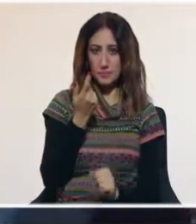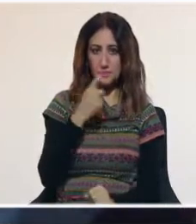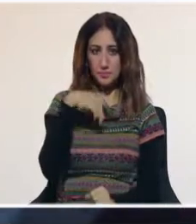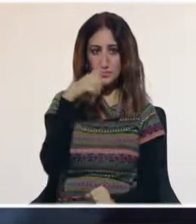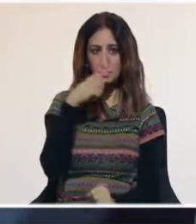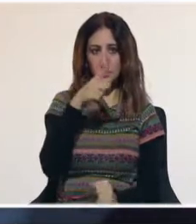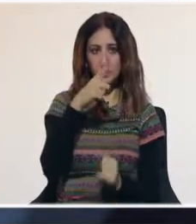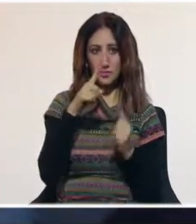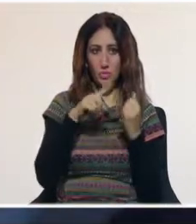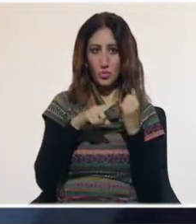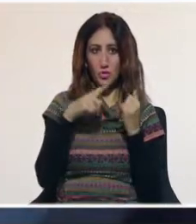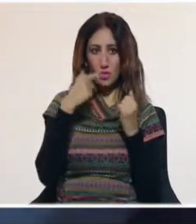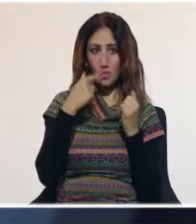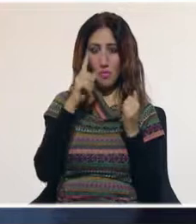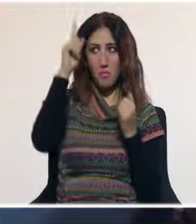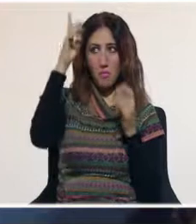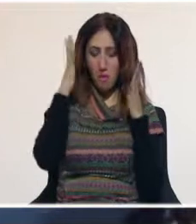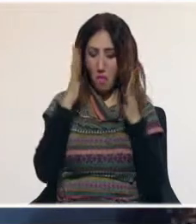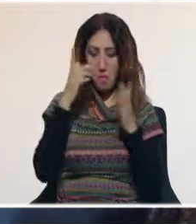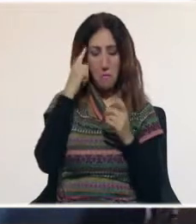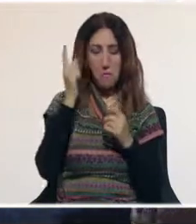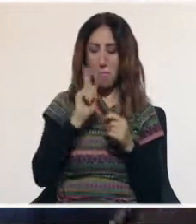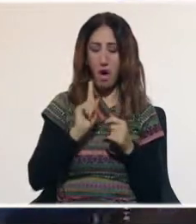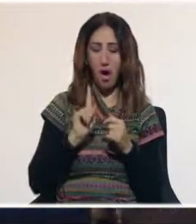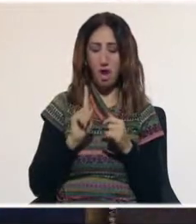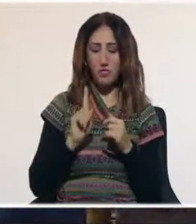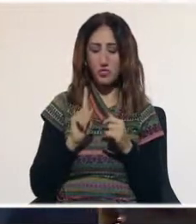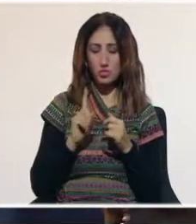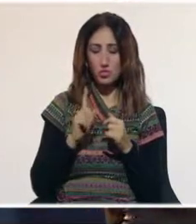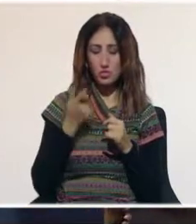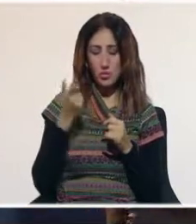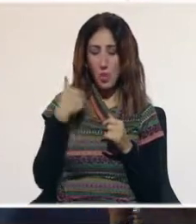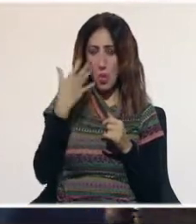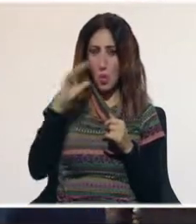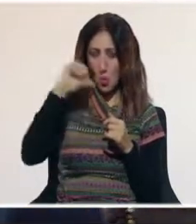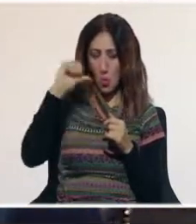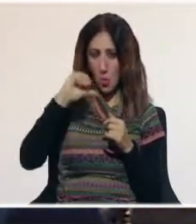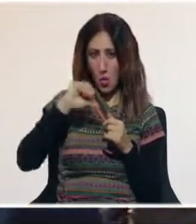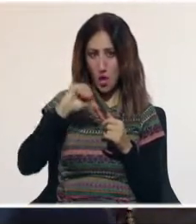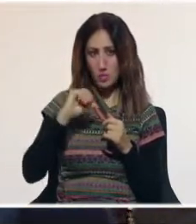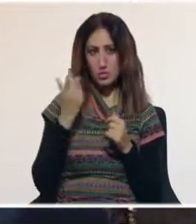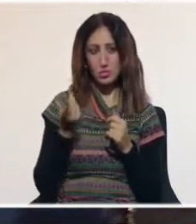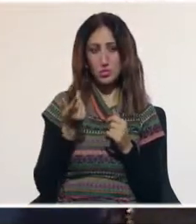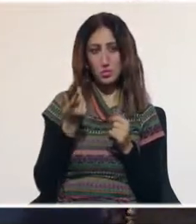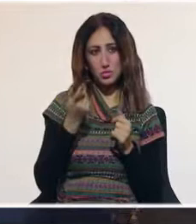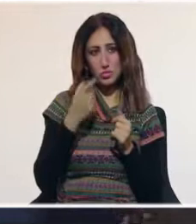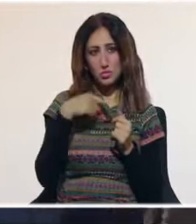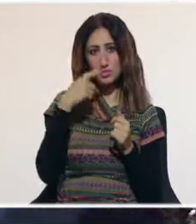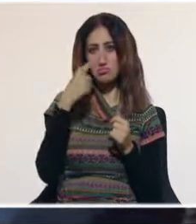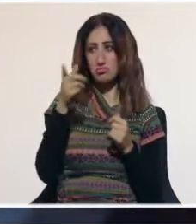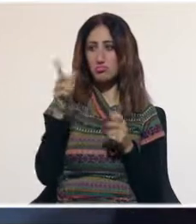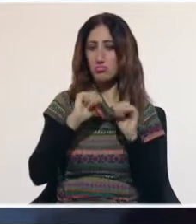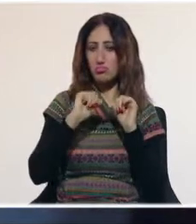لا يعرف فرد ولا يعرف رب. طيب ازاي في طفلين ربنا اداني ايدهم يفسدهم